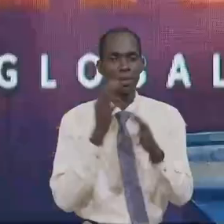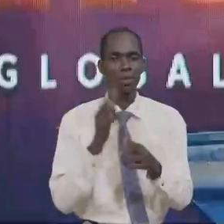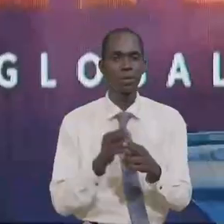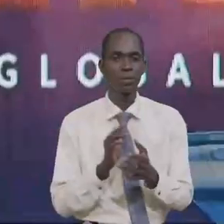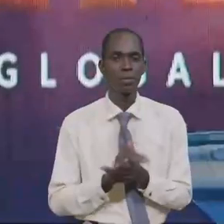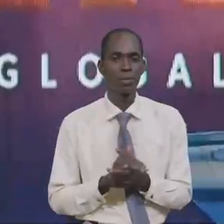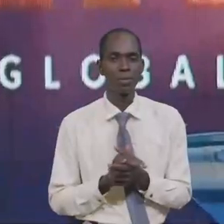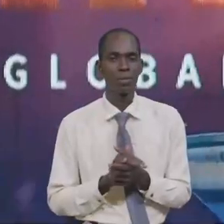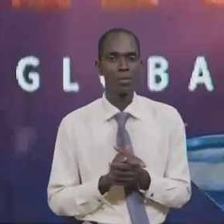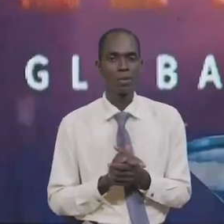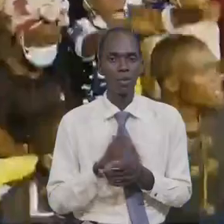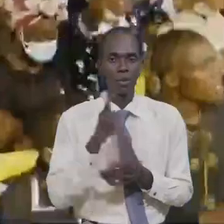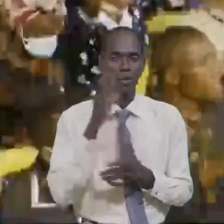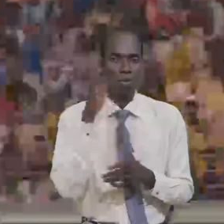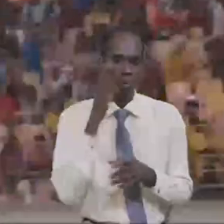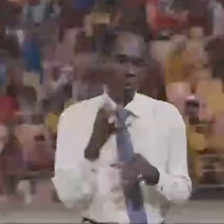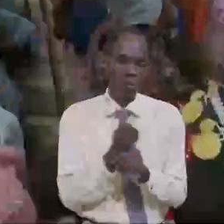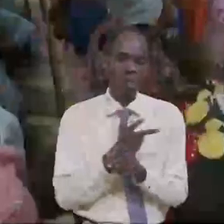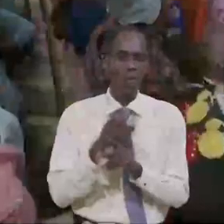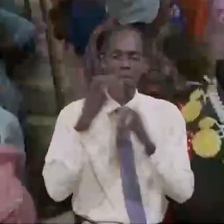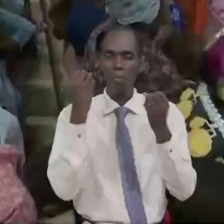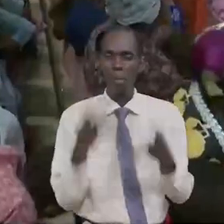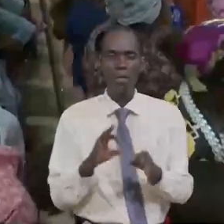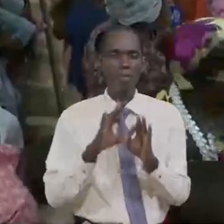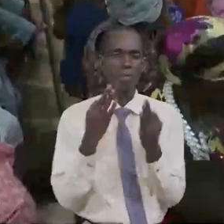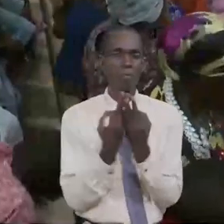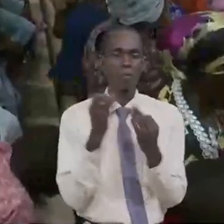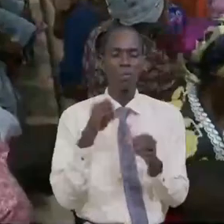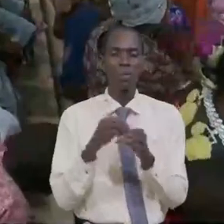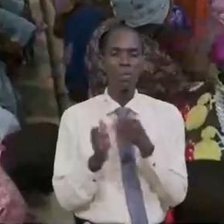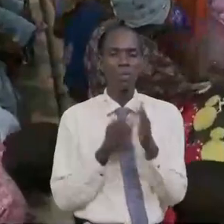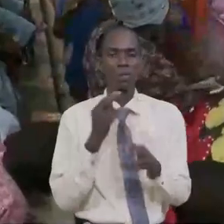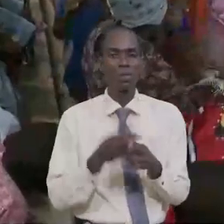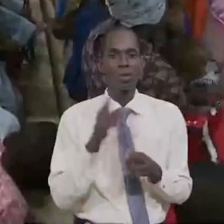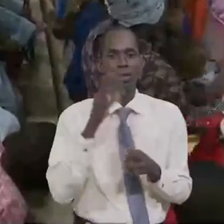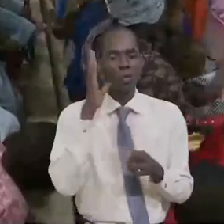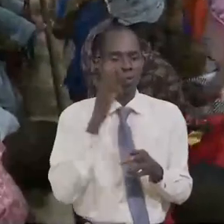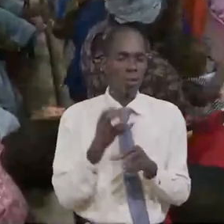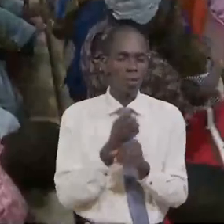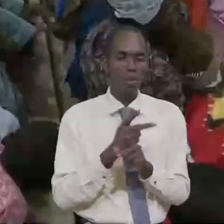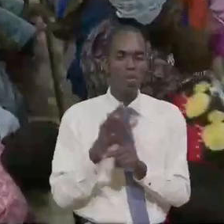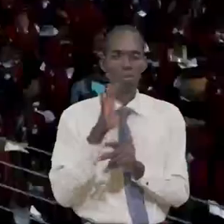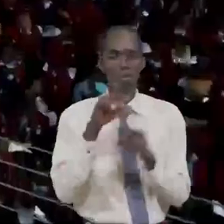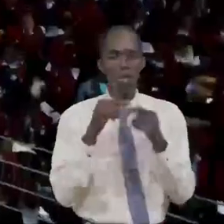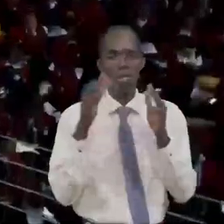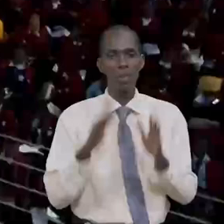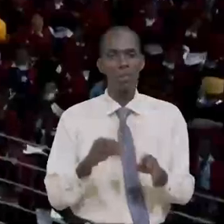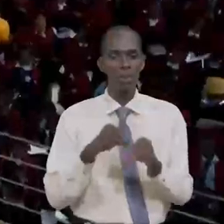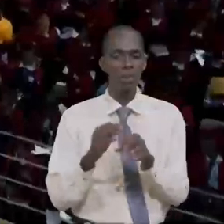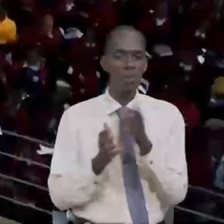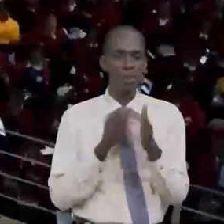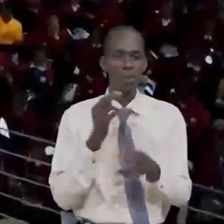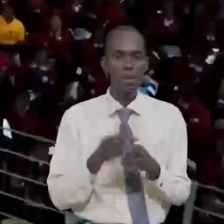tu prendras soin de plusieurs familles tu prendras soin de tes ennemis et cela qui pensait